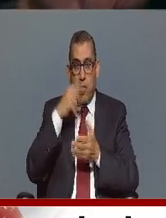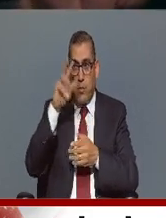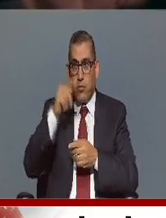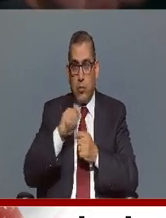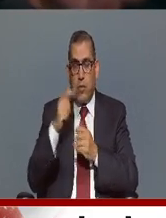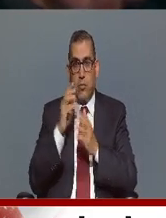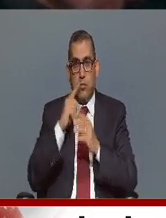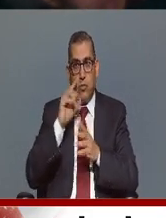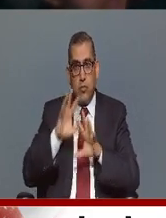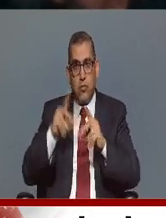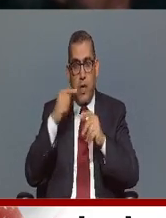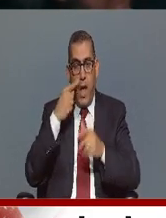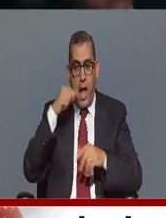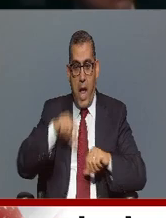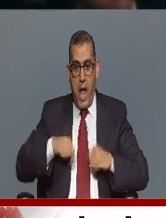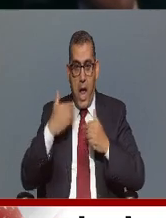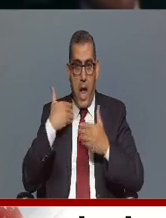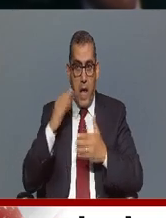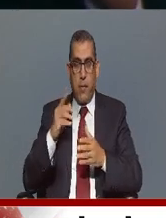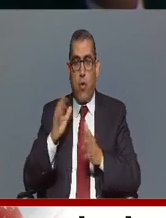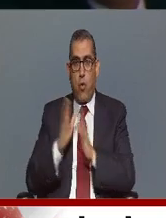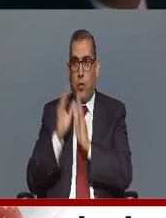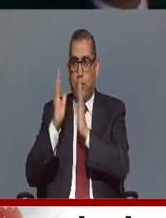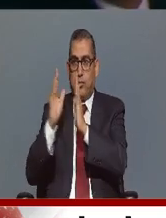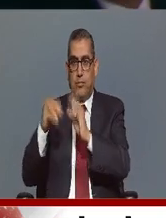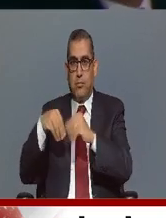بتطويرها مؤسسة حياة كريمة.